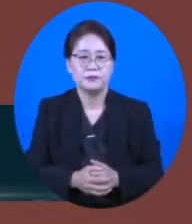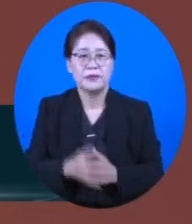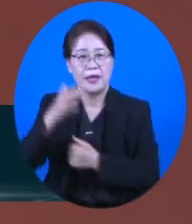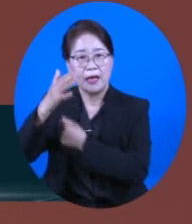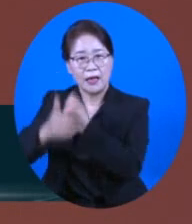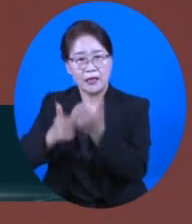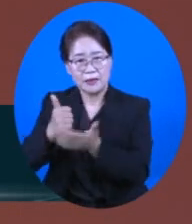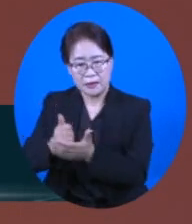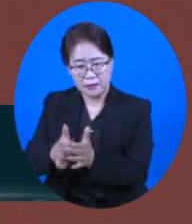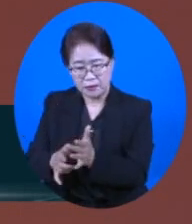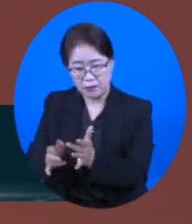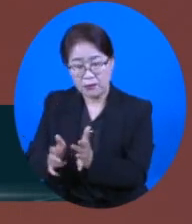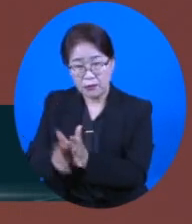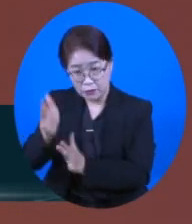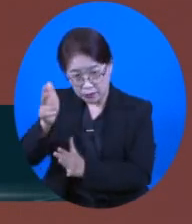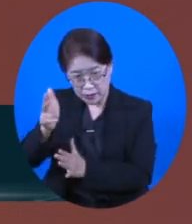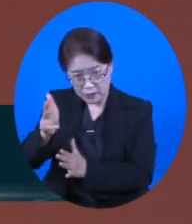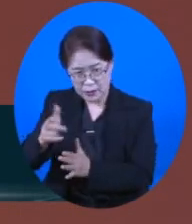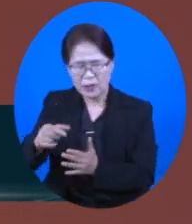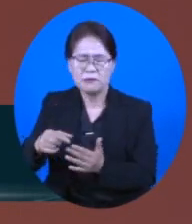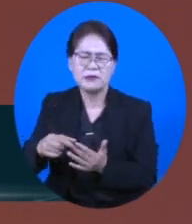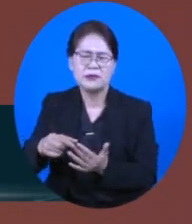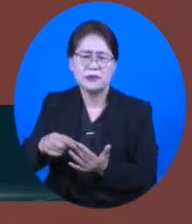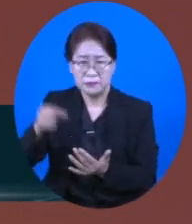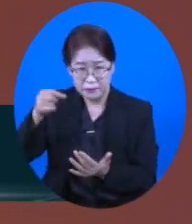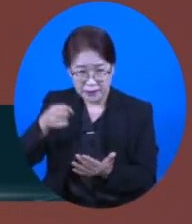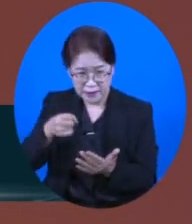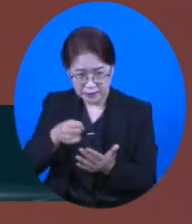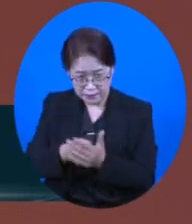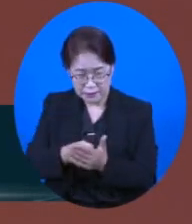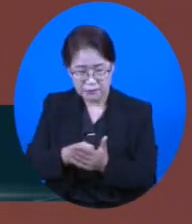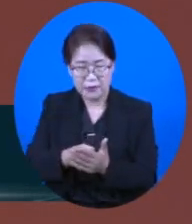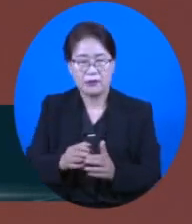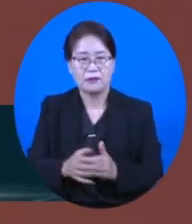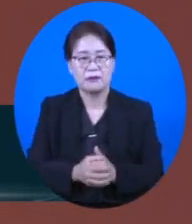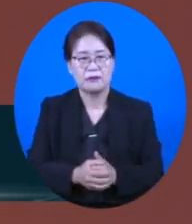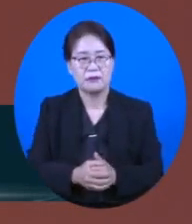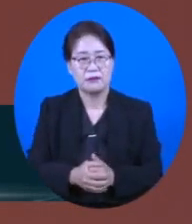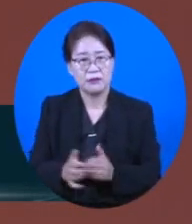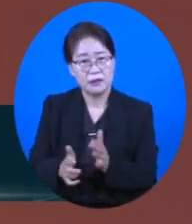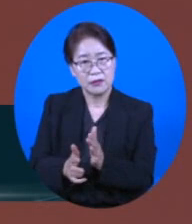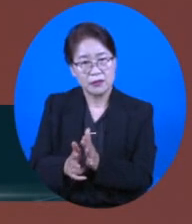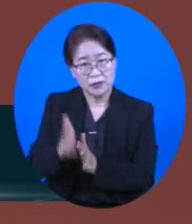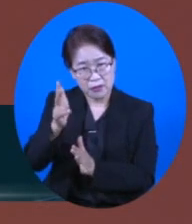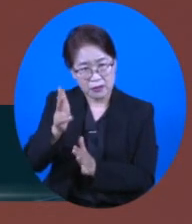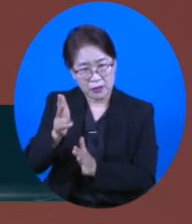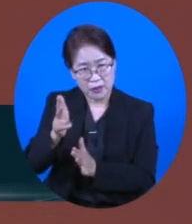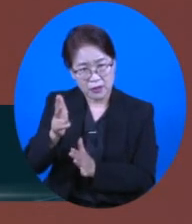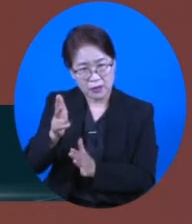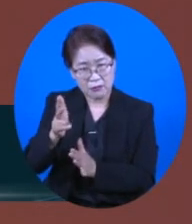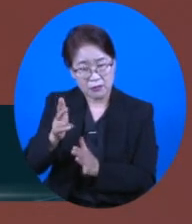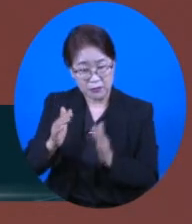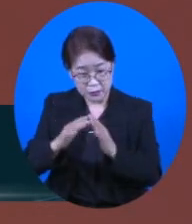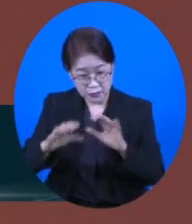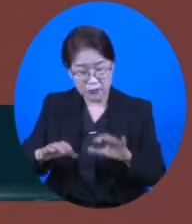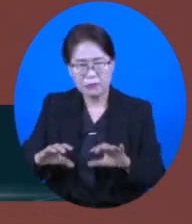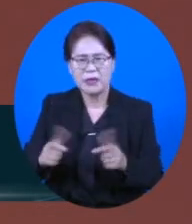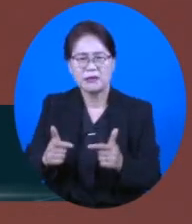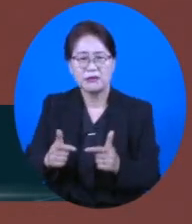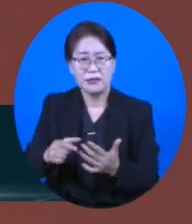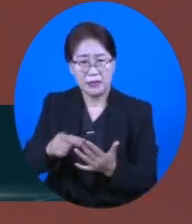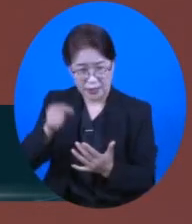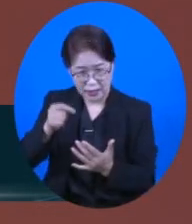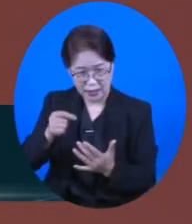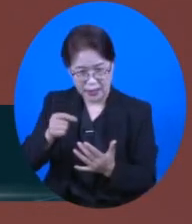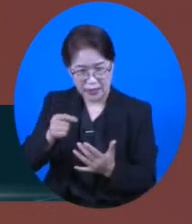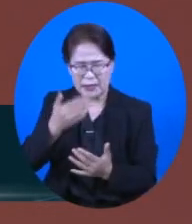하나님께서 예루살렘을 택하셨기 때문이라는 거예요. 여러분, 여기서 예루살렘은 성읍을 말하는 것이 아니라 택한